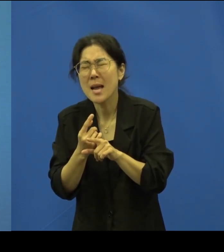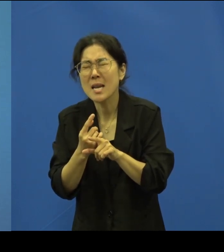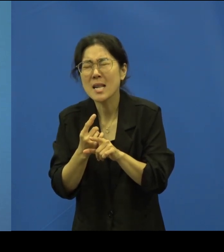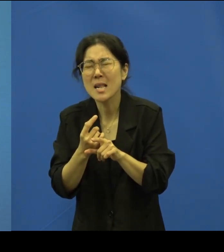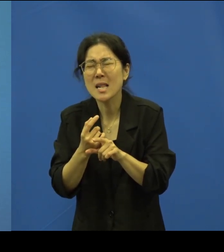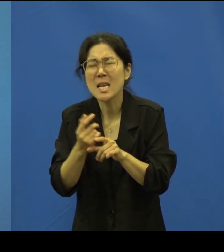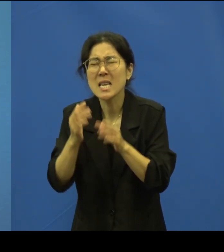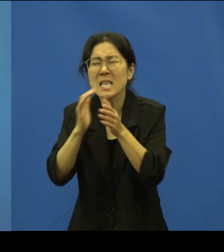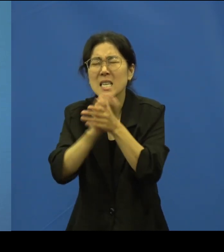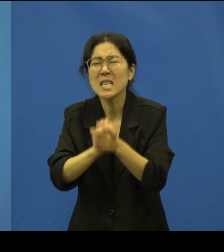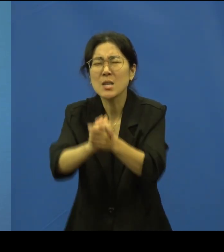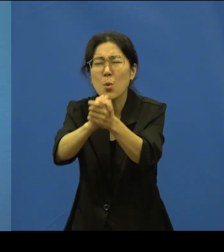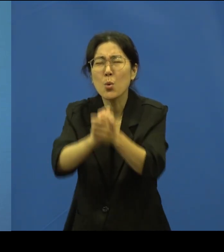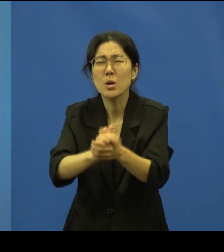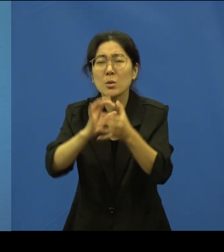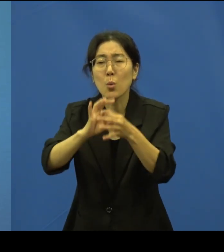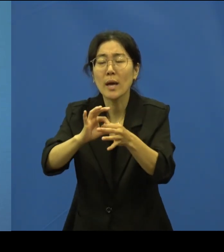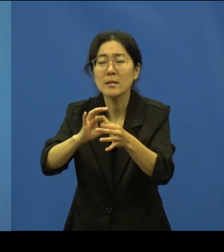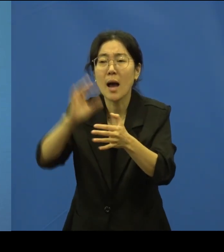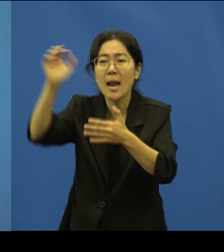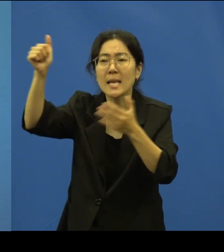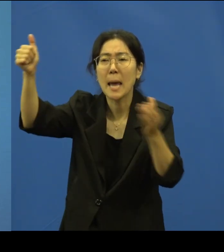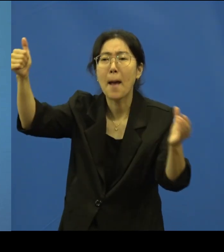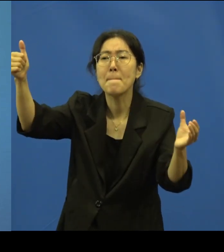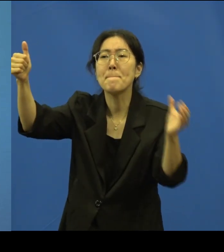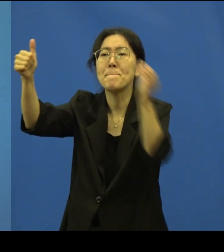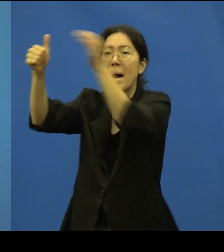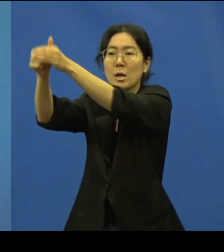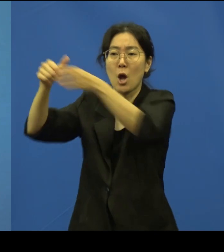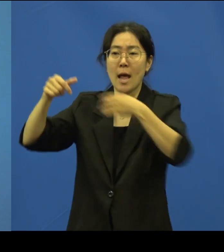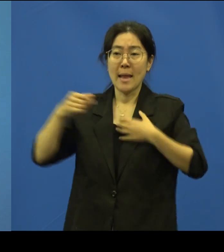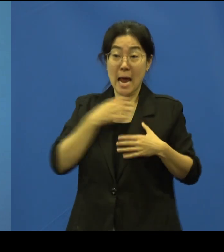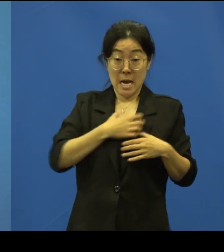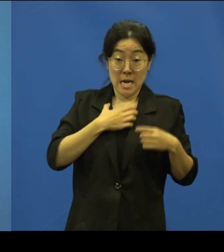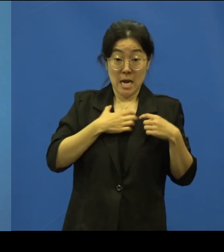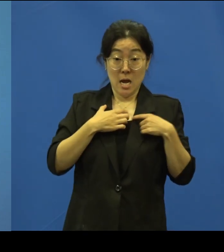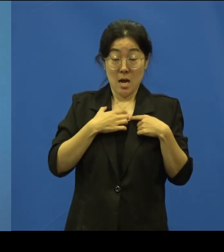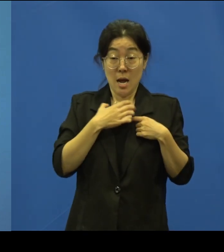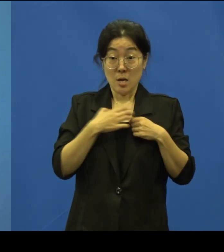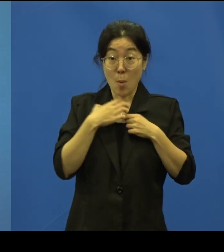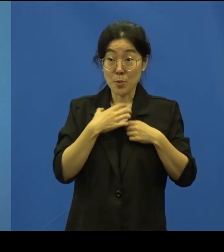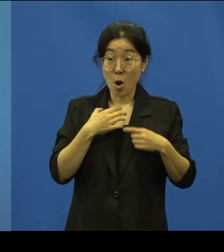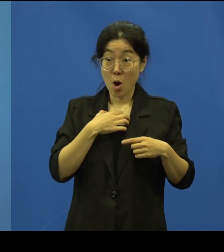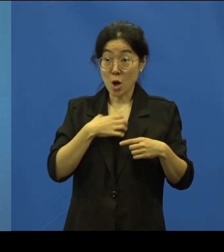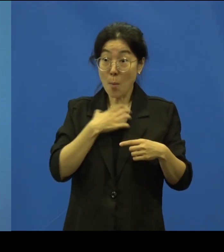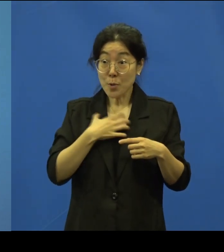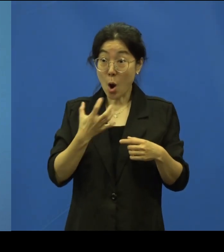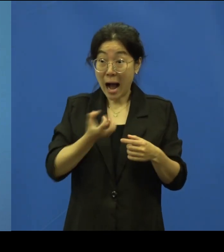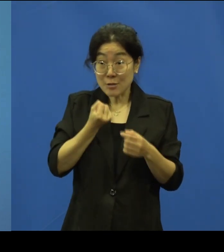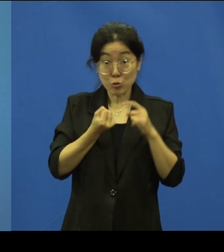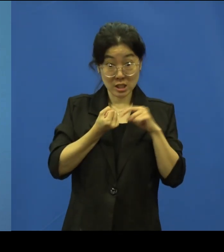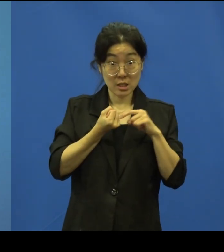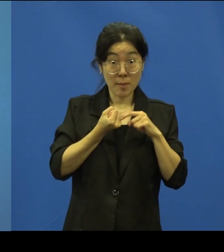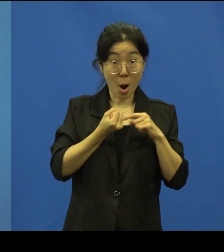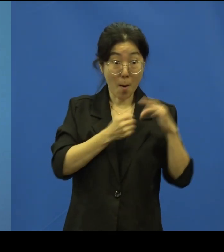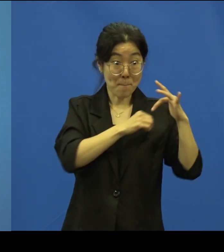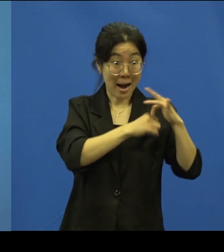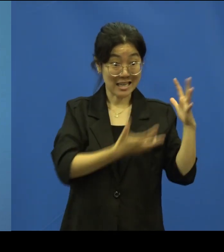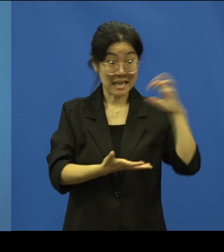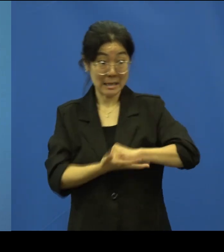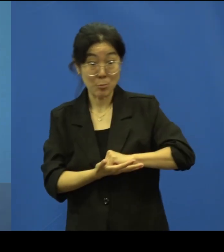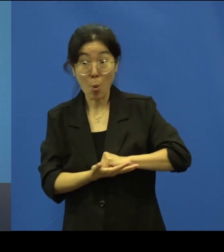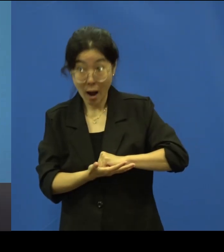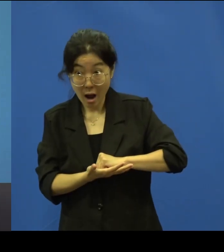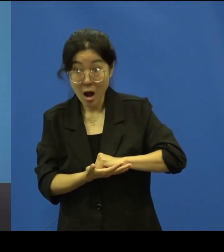맡기는 거예요. 그때 우리가 어떤 힘을 얻게 되냐면 오늘에 집중할 힘을 얻게 된다는 거예요. 베드로전서 5장 7절에 보면은